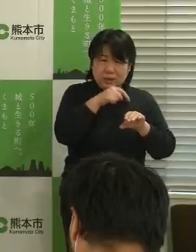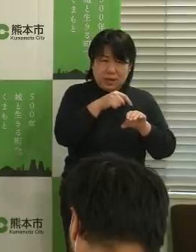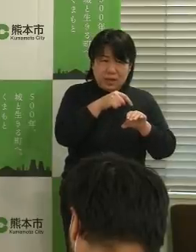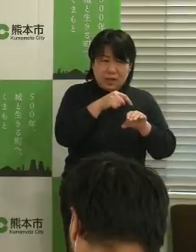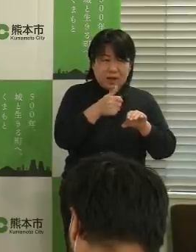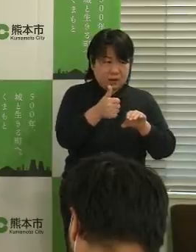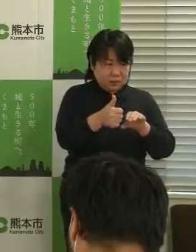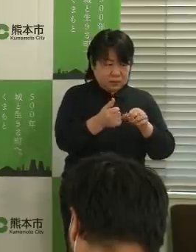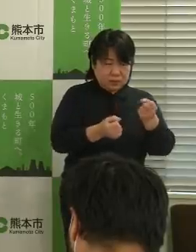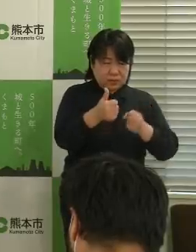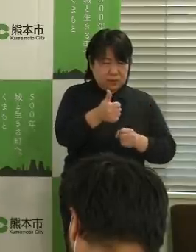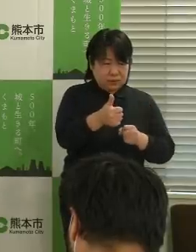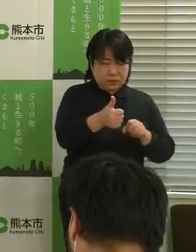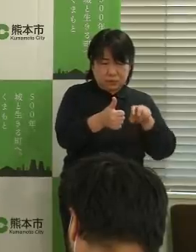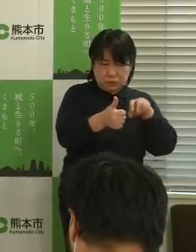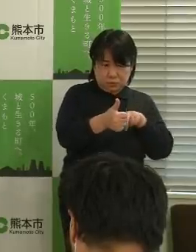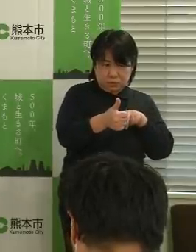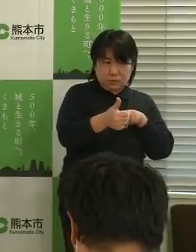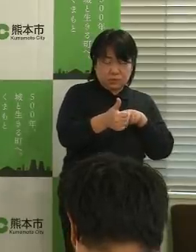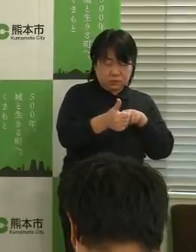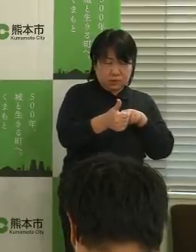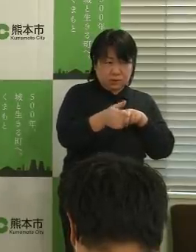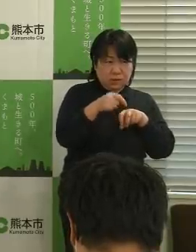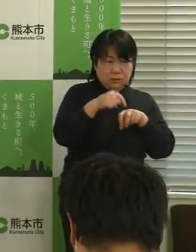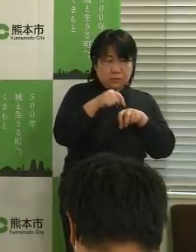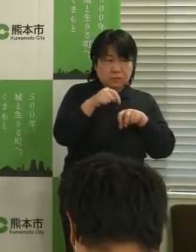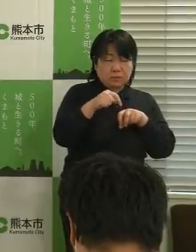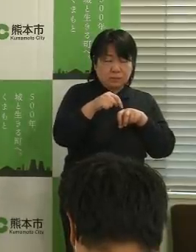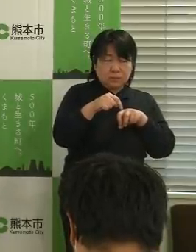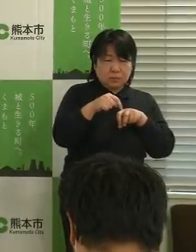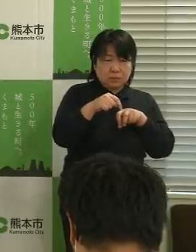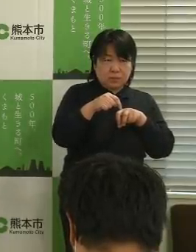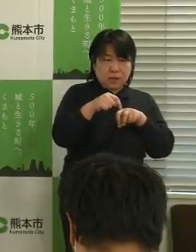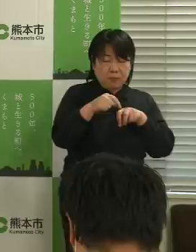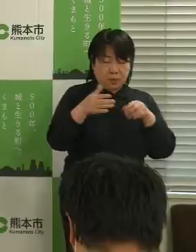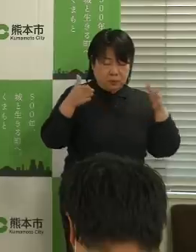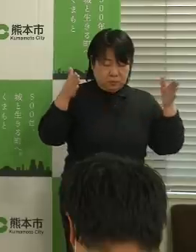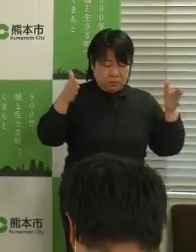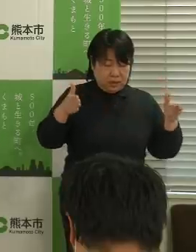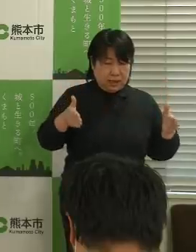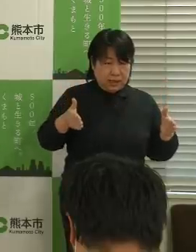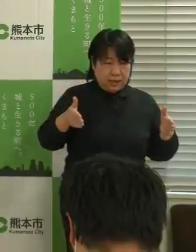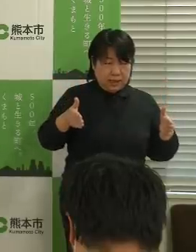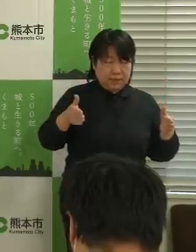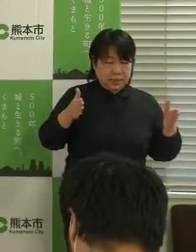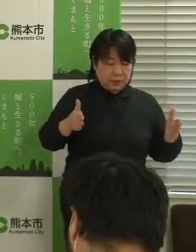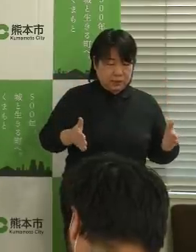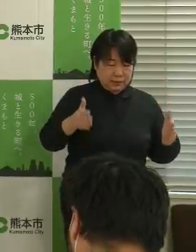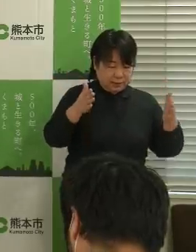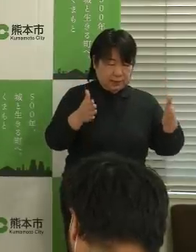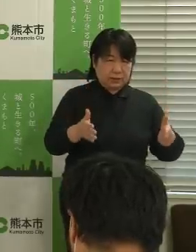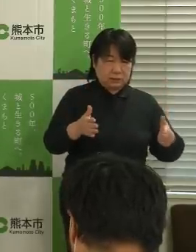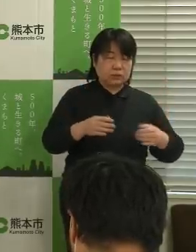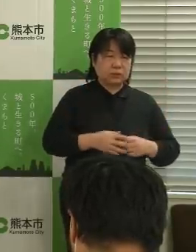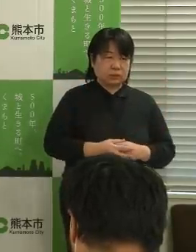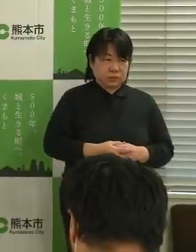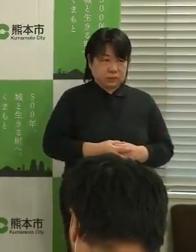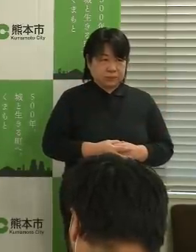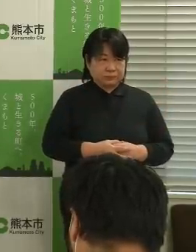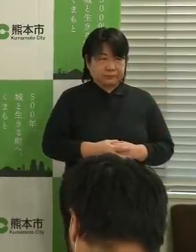ね、運転手さんと同乗するということは、ですからそこはもう、換気をとにかくしていただく、それ